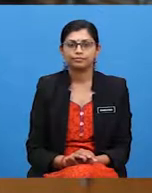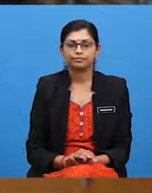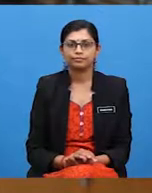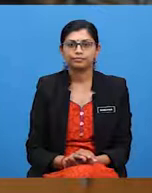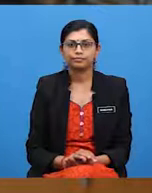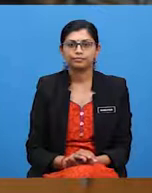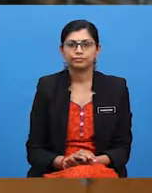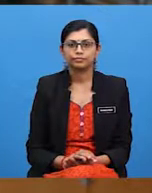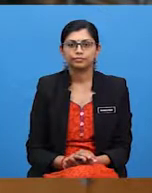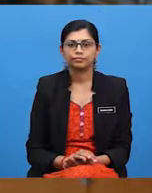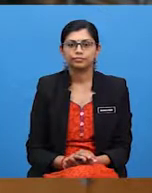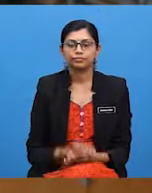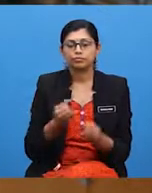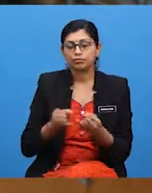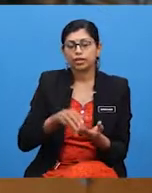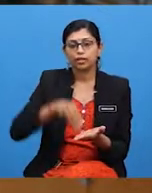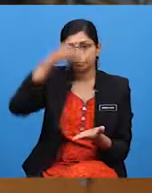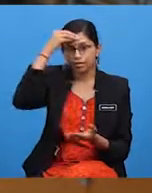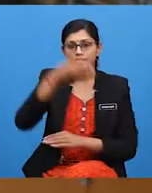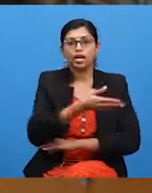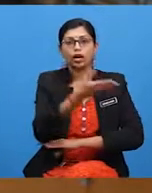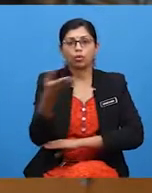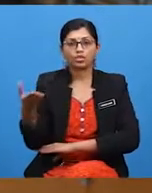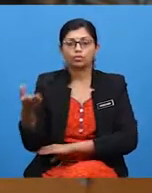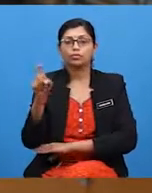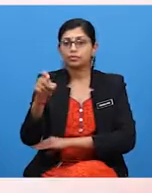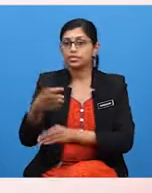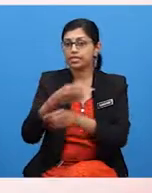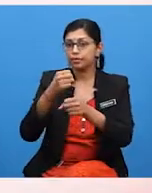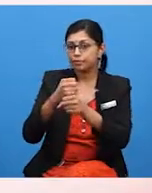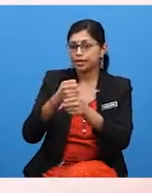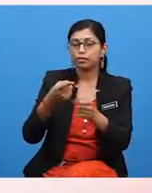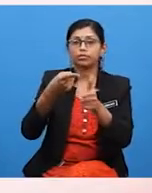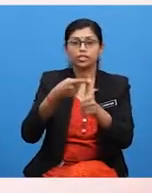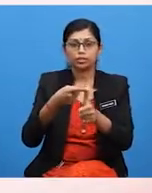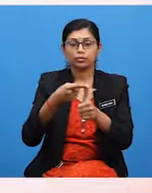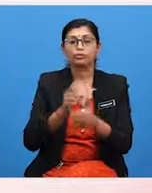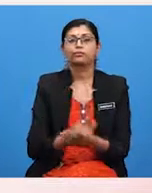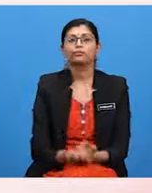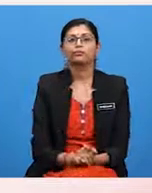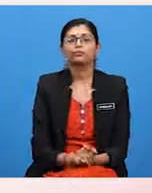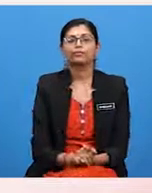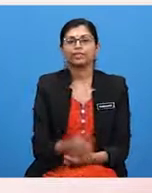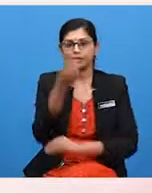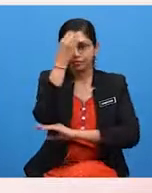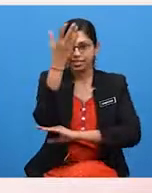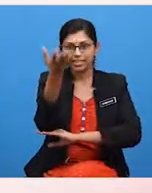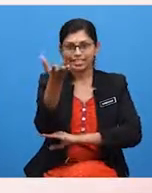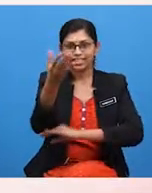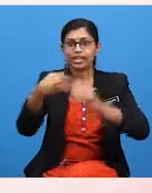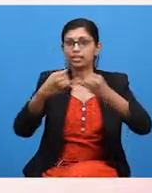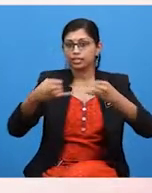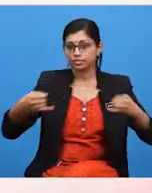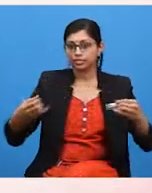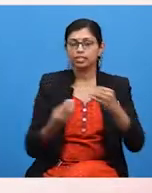pembelajaran pada hari ini, murid-murid seharusnya dapat pertama, menyatakan